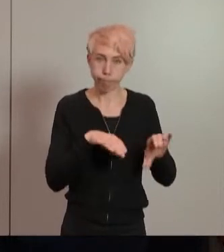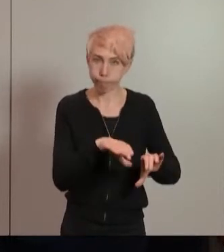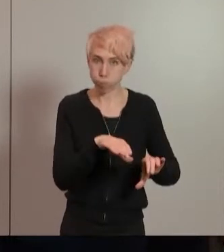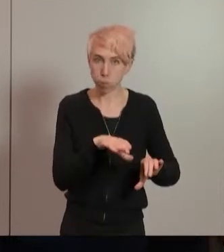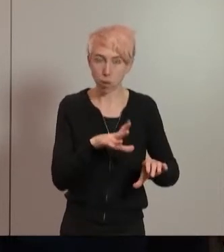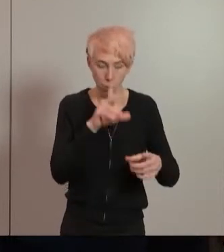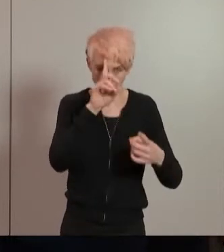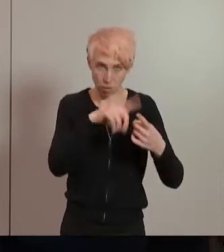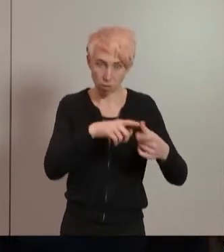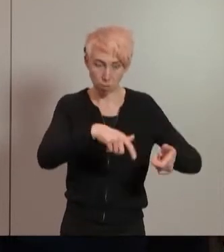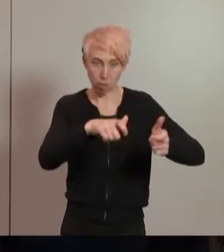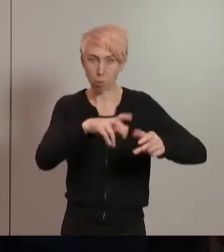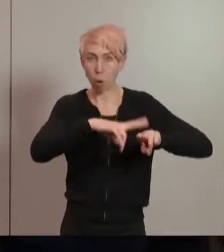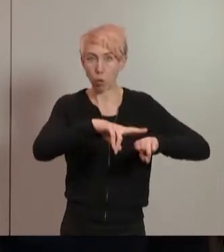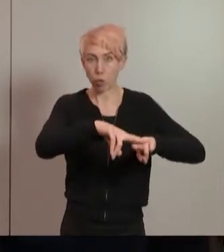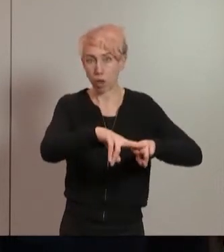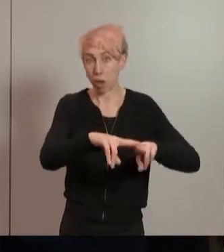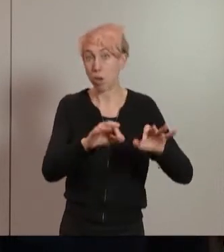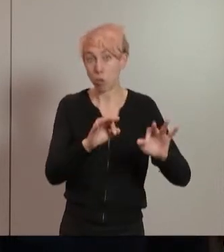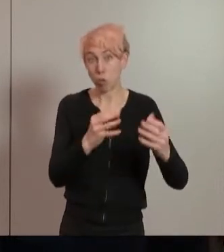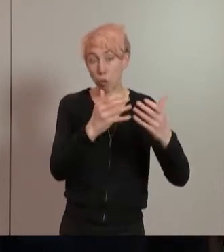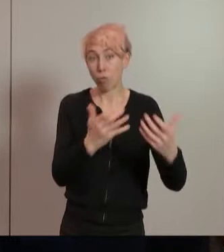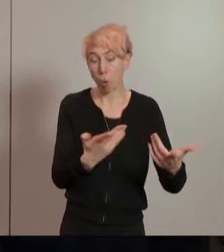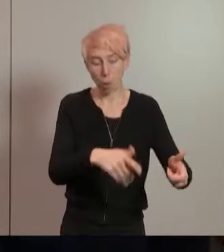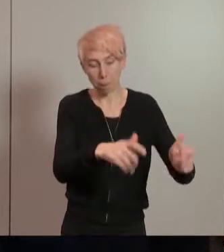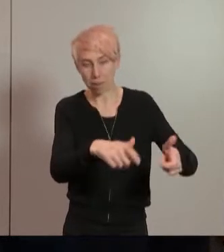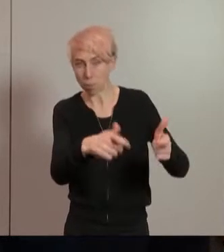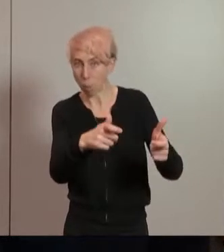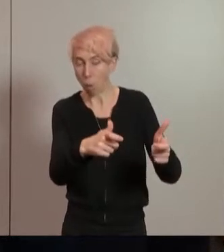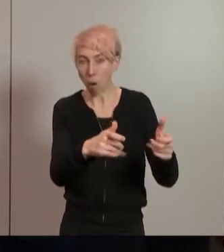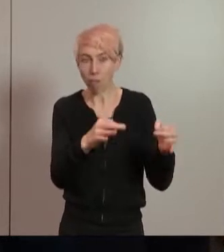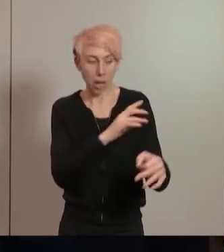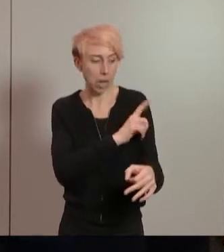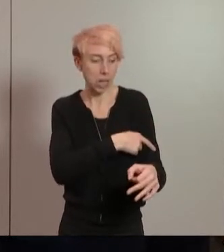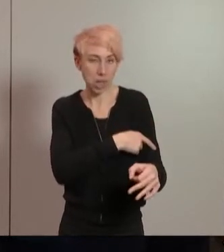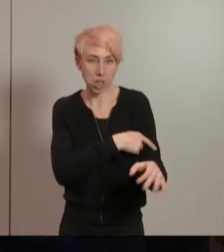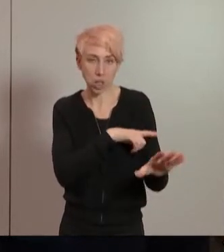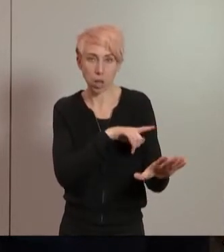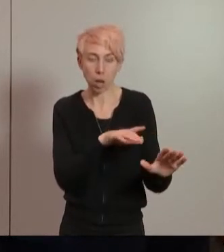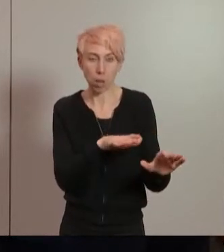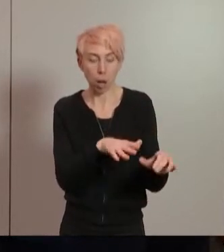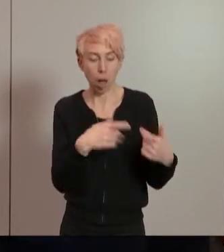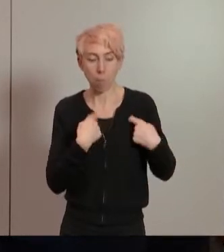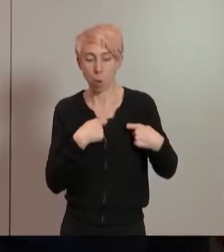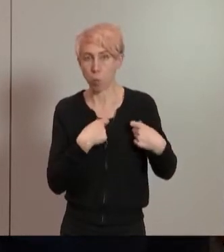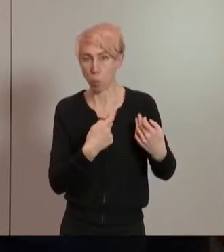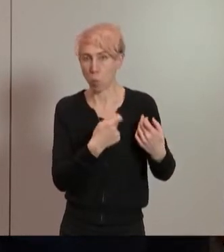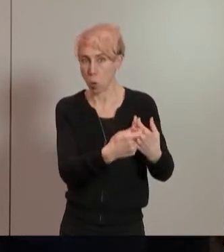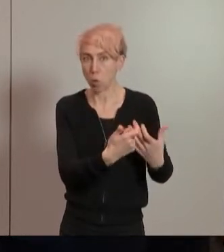l'entretien des bâtiments, et ce, dans un but, effectivement, d'avoir des bâtiments qui soient performants au niveau énergétique. On a trop de bâtiments